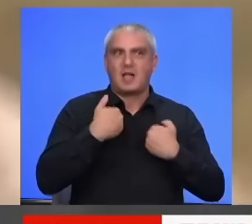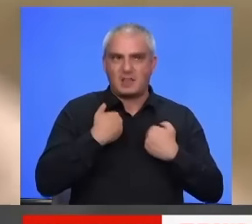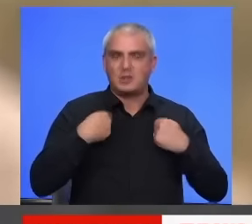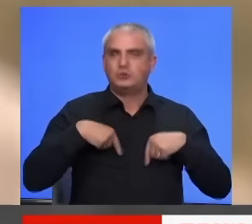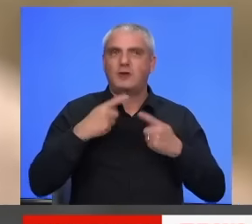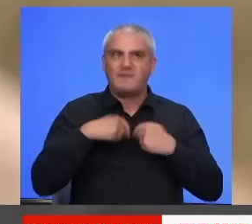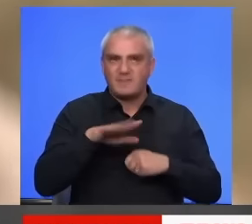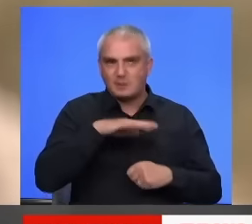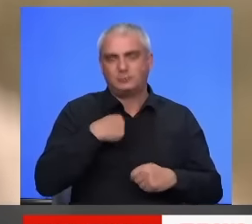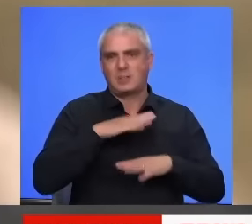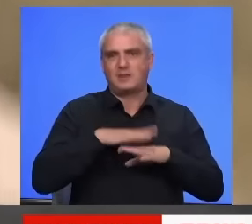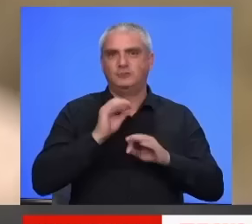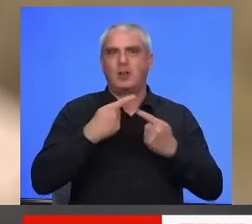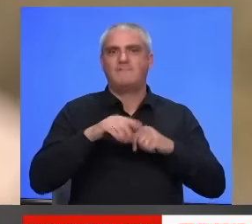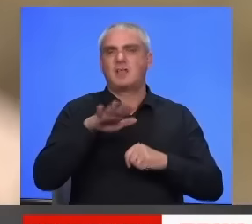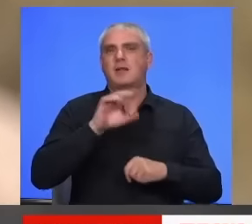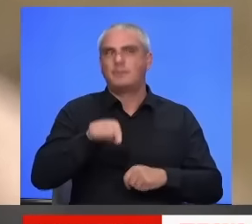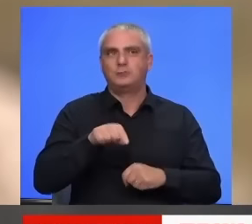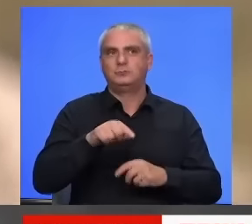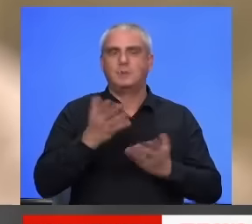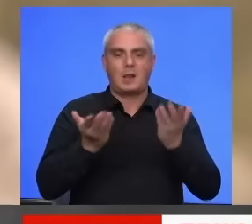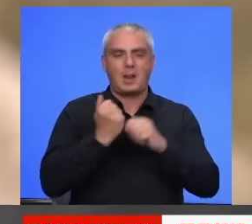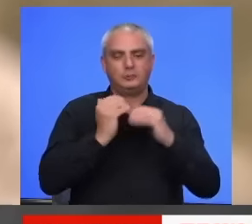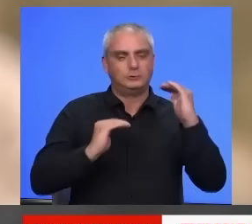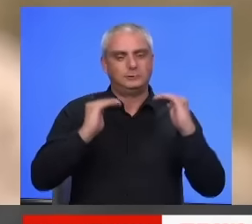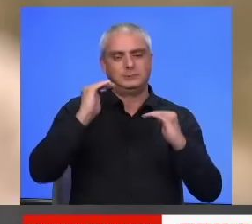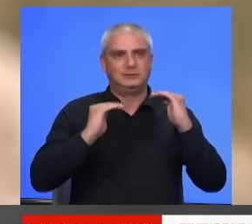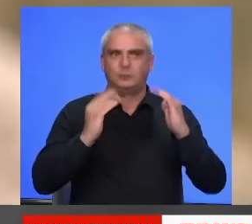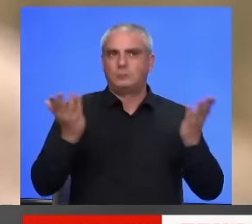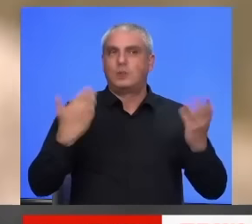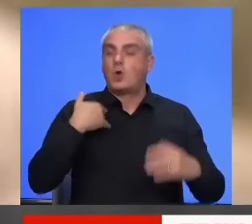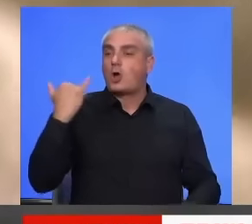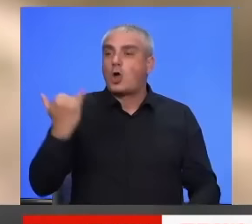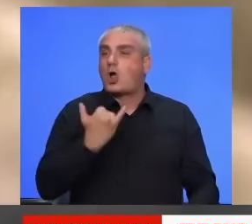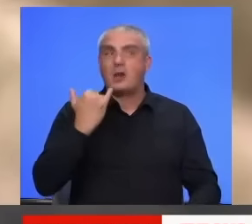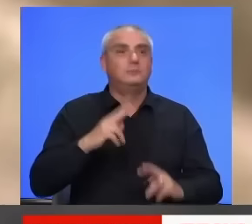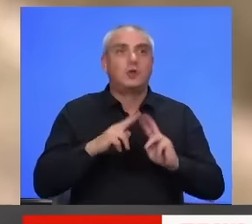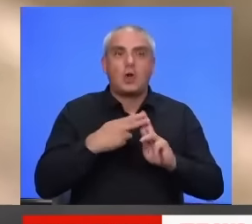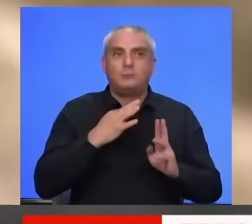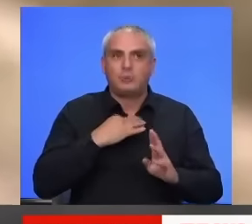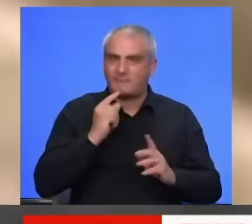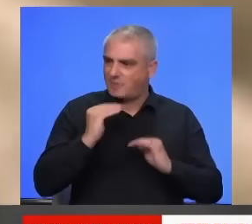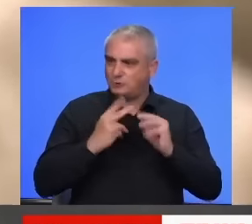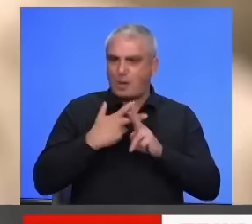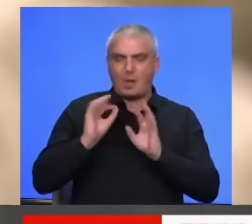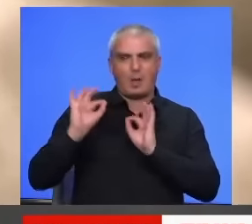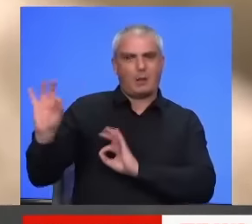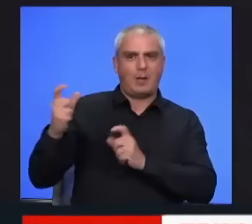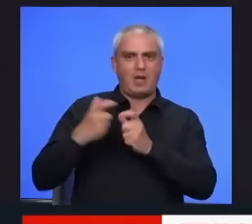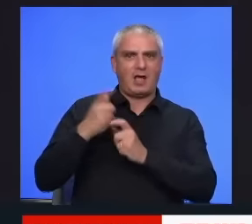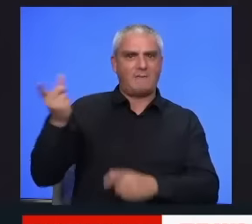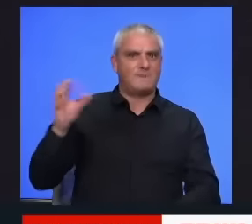מחוזית, וזה התפקיד של הוועדה מחוזית, לאזן את הכל. אנחנו כל הזמן, כל העולם שלנו. אבל האיזון הוא רק לטובת